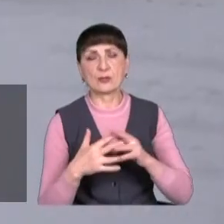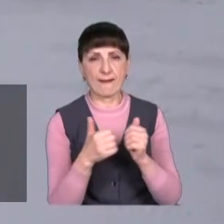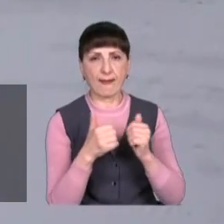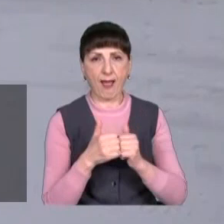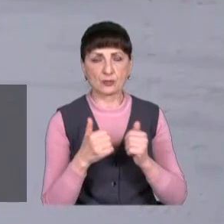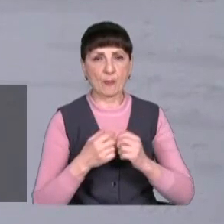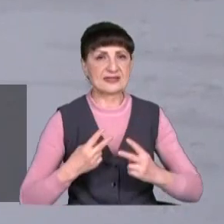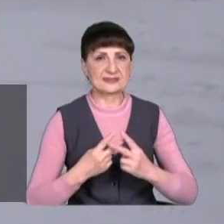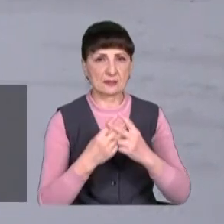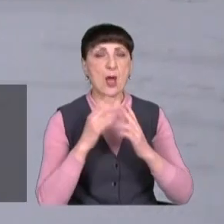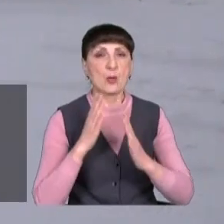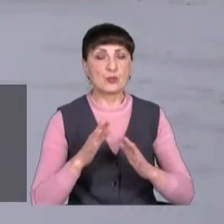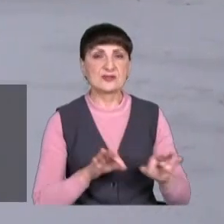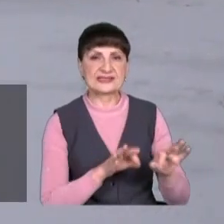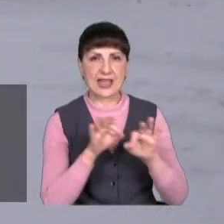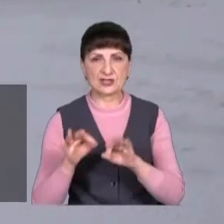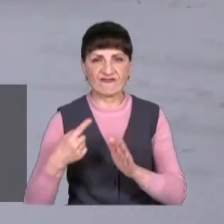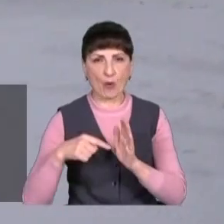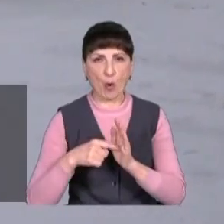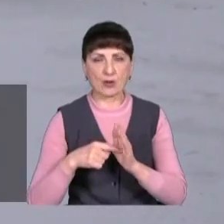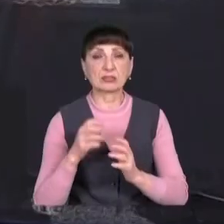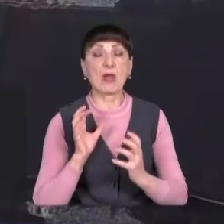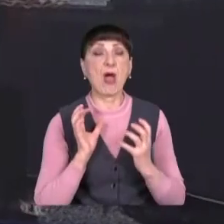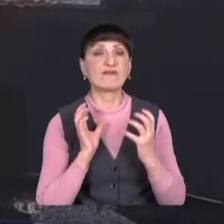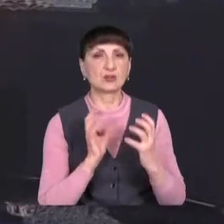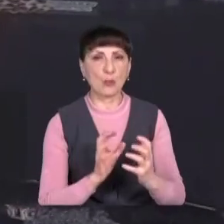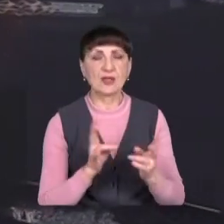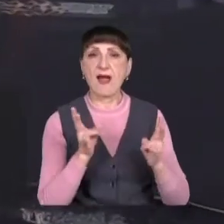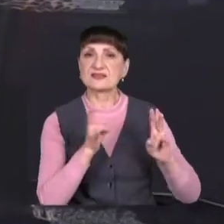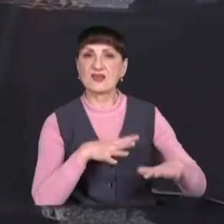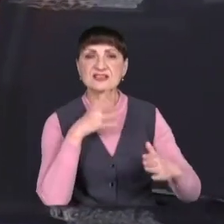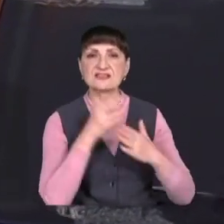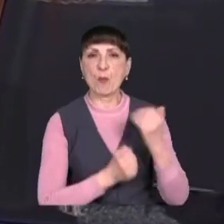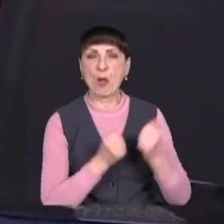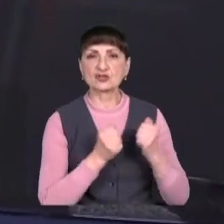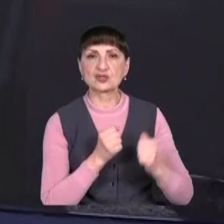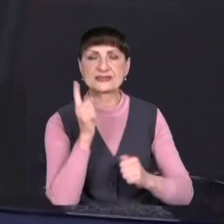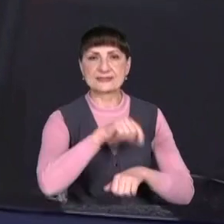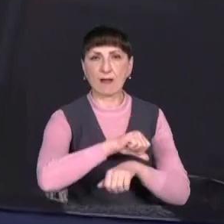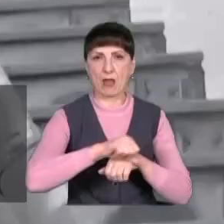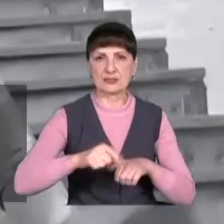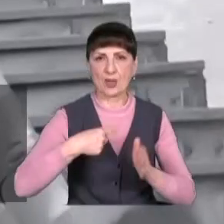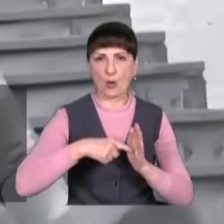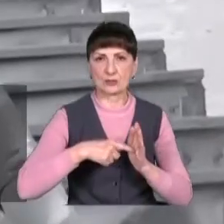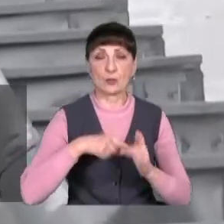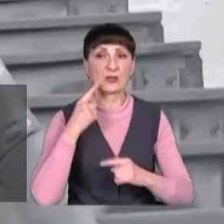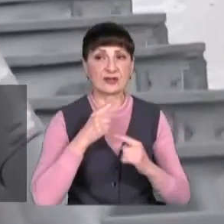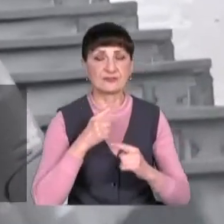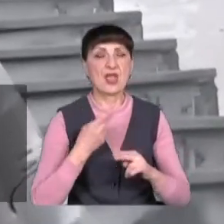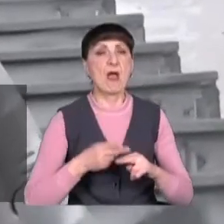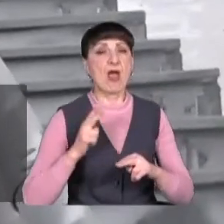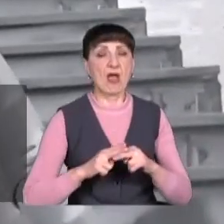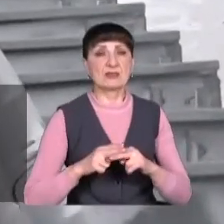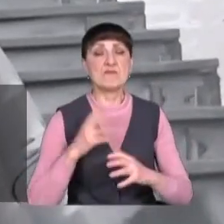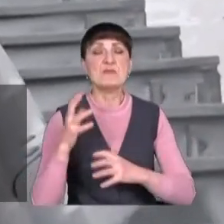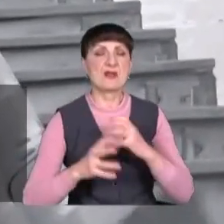расположенных рядом, будут заезжать в город на автобусах, оставляя свои машины за его пределами. Он отметил, что это